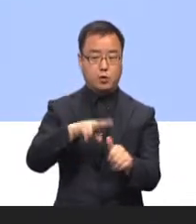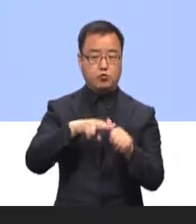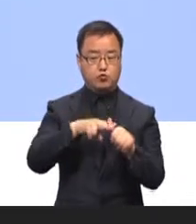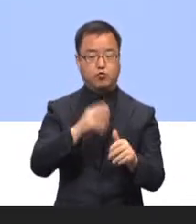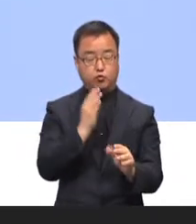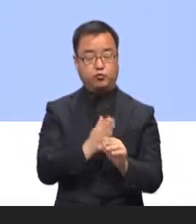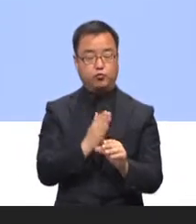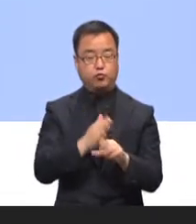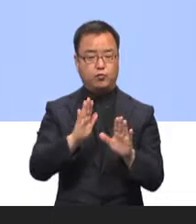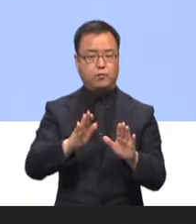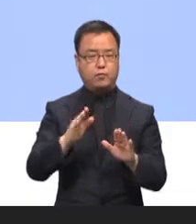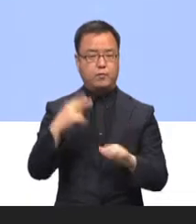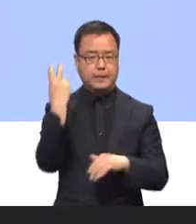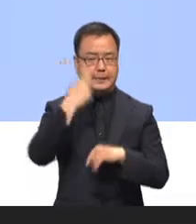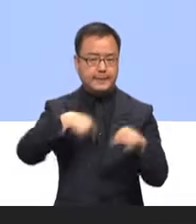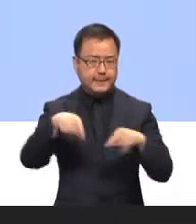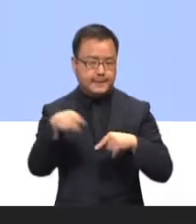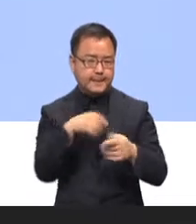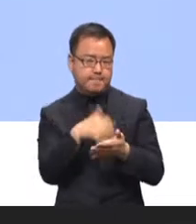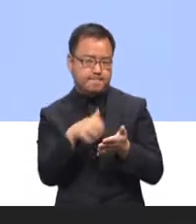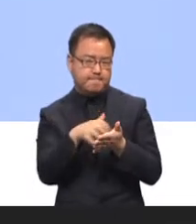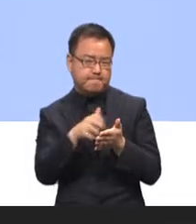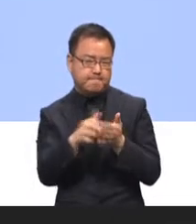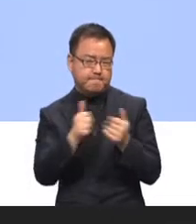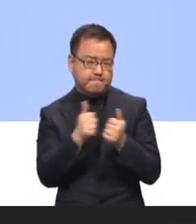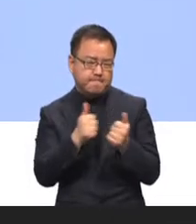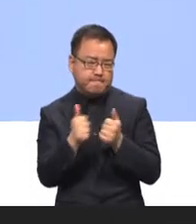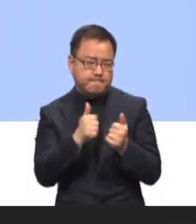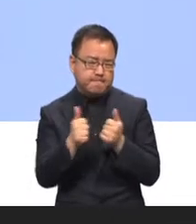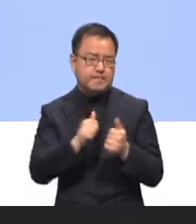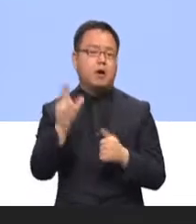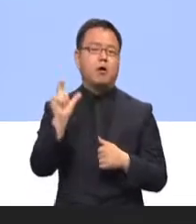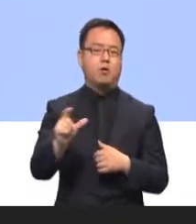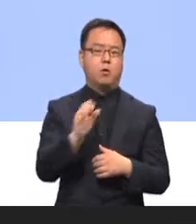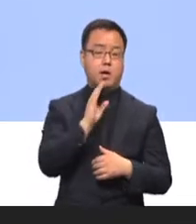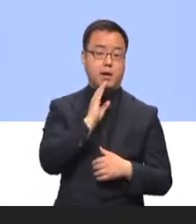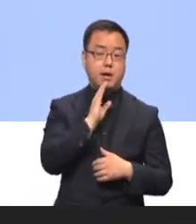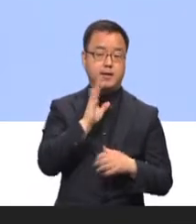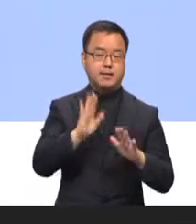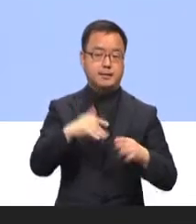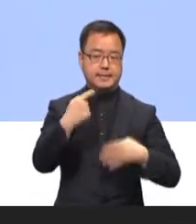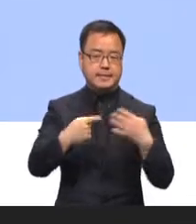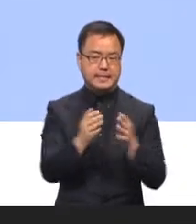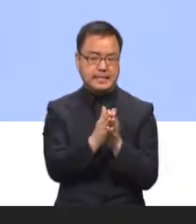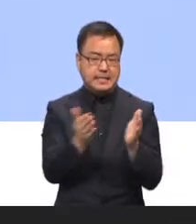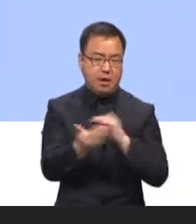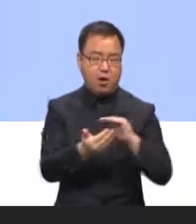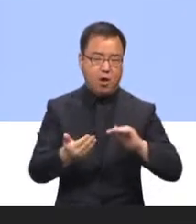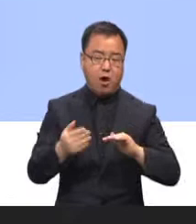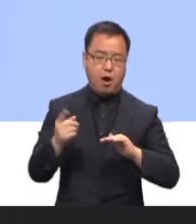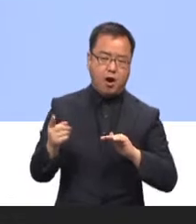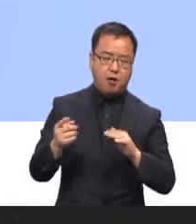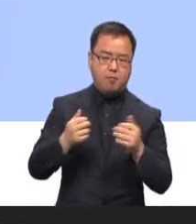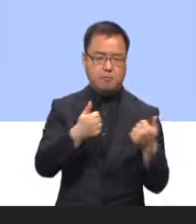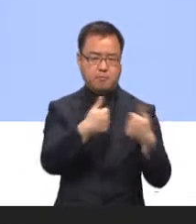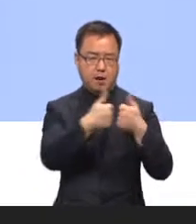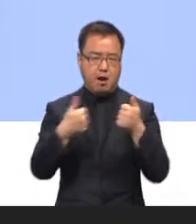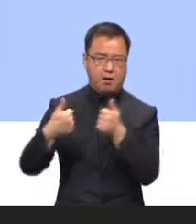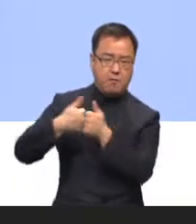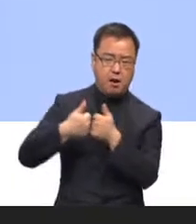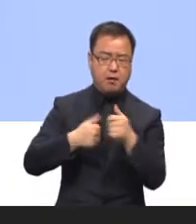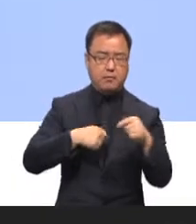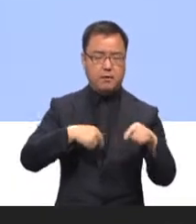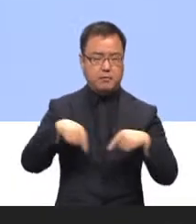그 사령탑의 수 싸움이 멋지게 굉장히 치열한 데요 시즌 전부터 10 치열한데 올시즌 사령탑으로